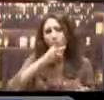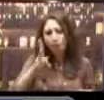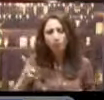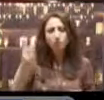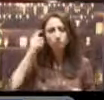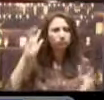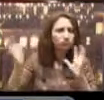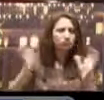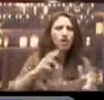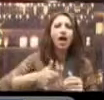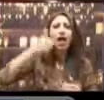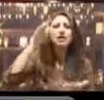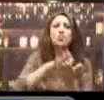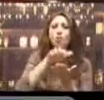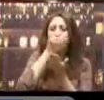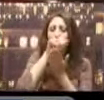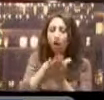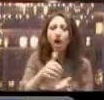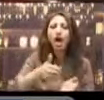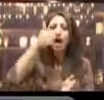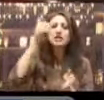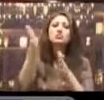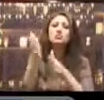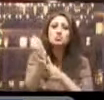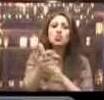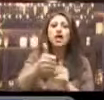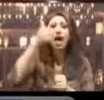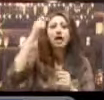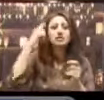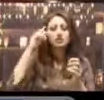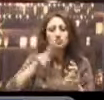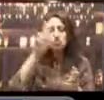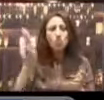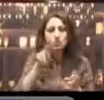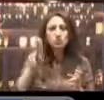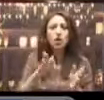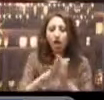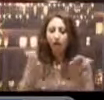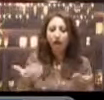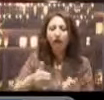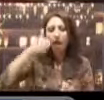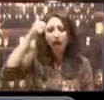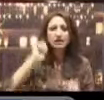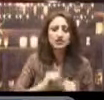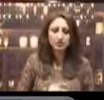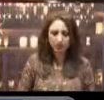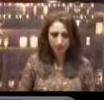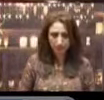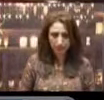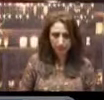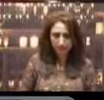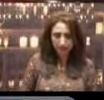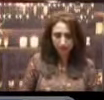تخبط. واحنا في وقت دلوقتي في حالات تخبط كتيره جدا جدا جدا، لان احنا فعلا بلا مرجع يعني. احنا دلوقتي في الـ في الـ